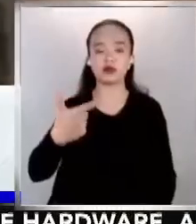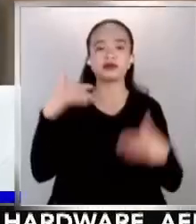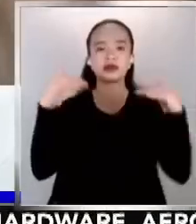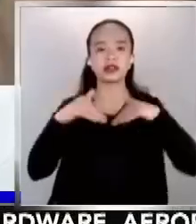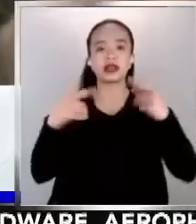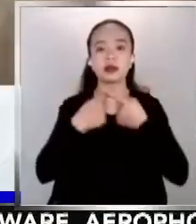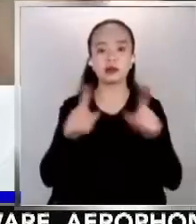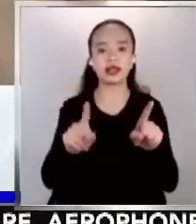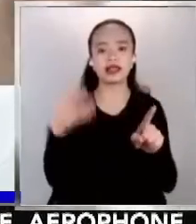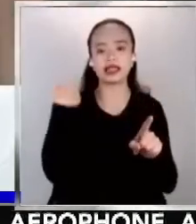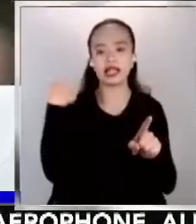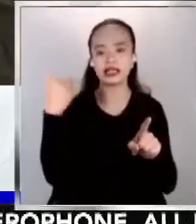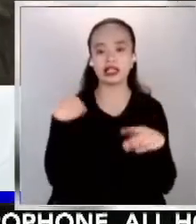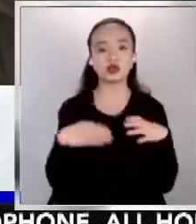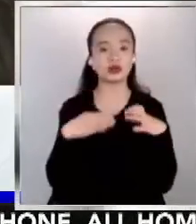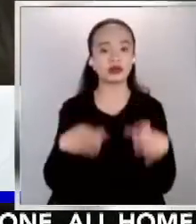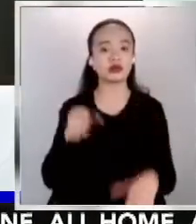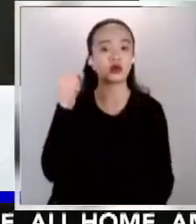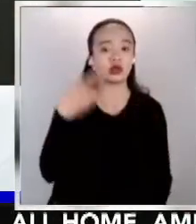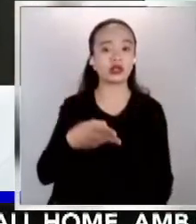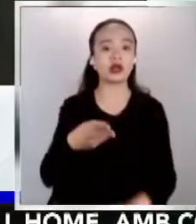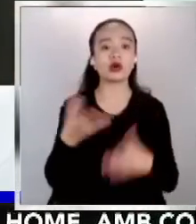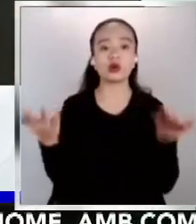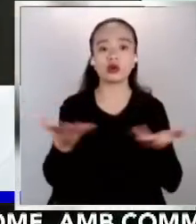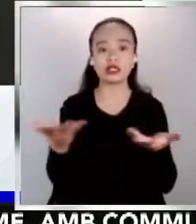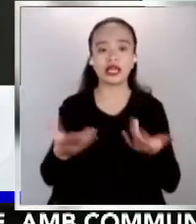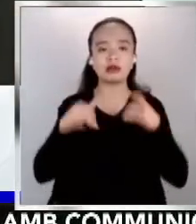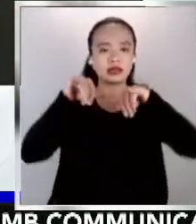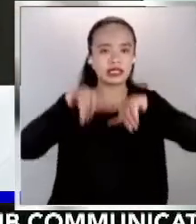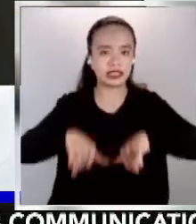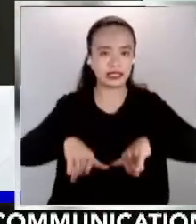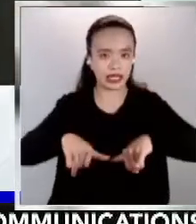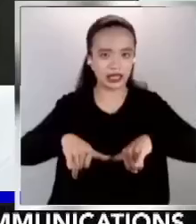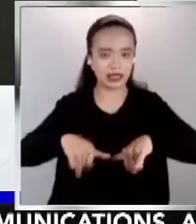mula sa korte kung saan mananatili si Navarro. Pero